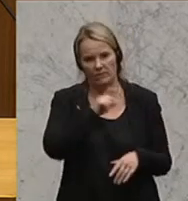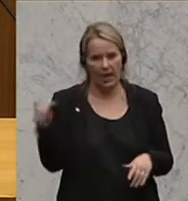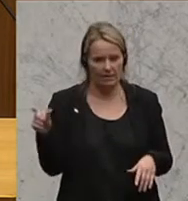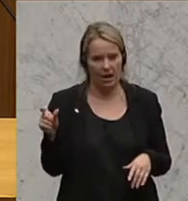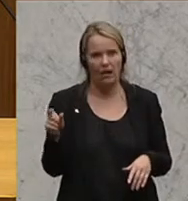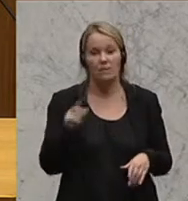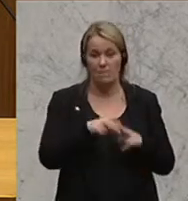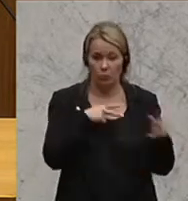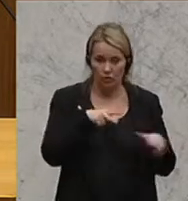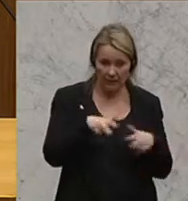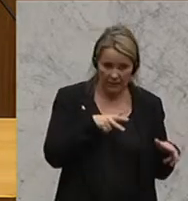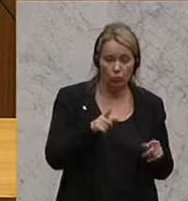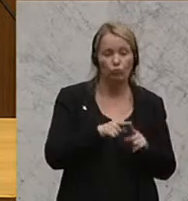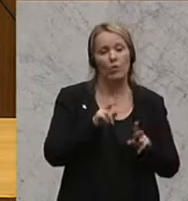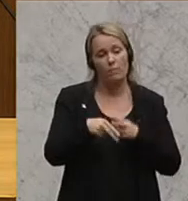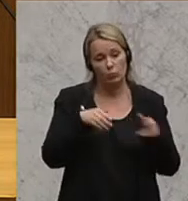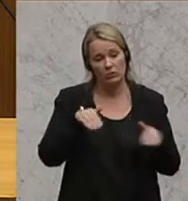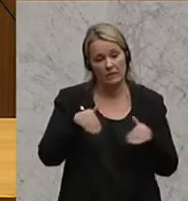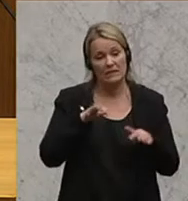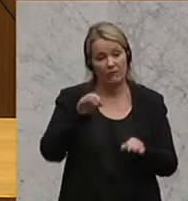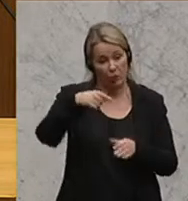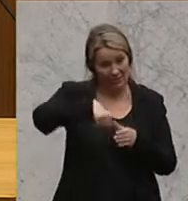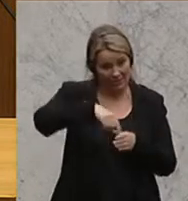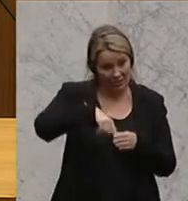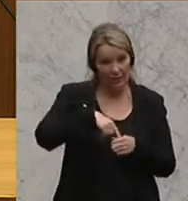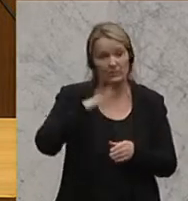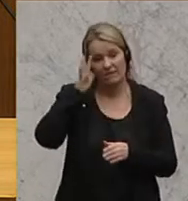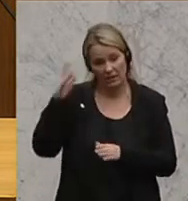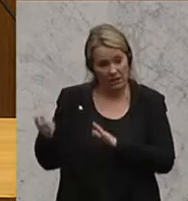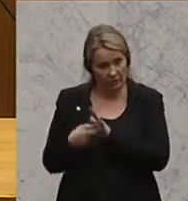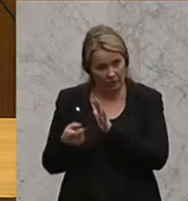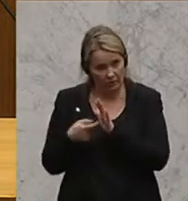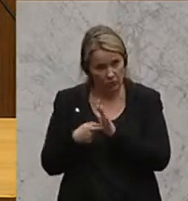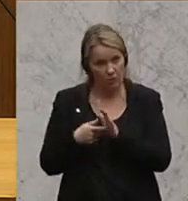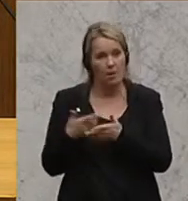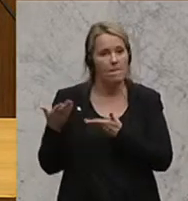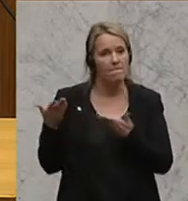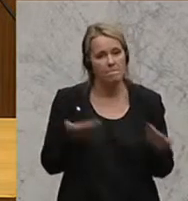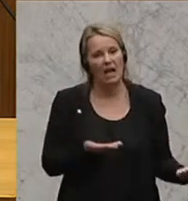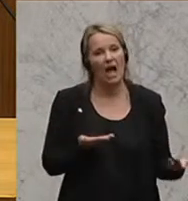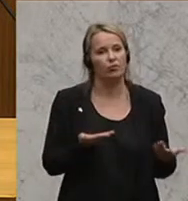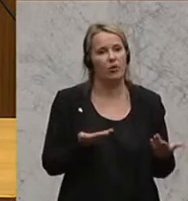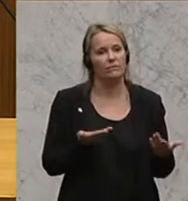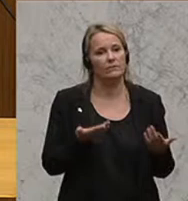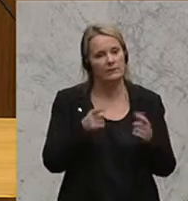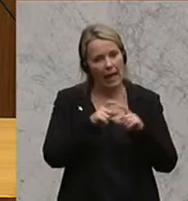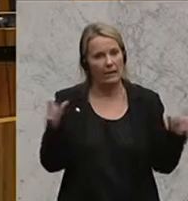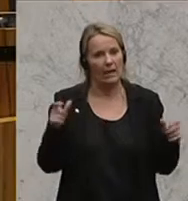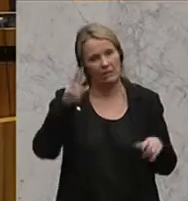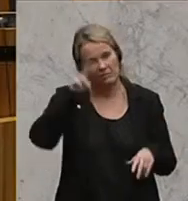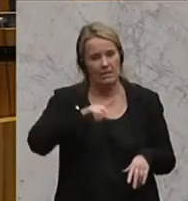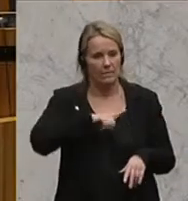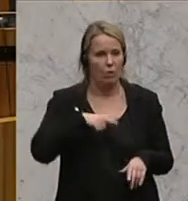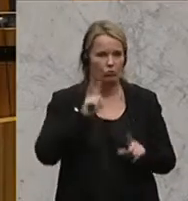Bundesregierung, insbesondere die Bundesministerin für Inneres, wird aufgefordert, die Bereitschaftseinheit der Wiener Polizei